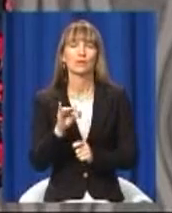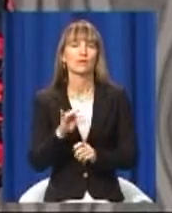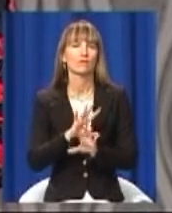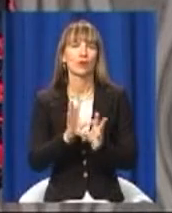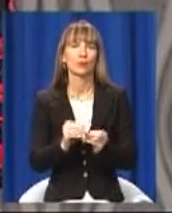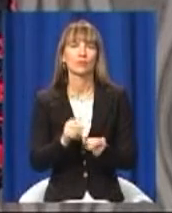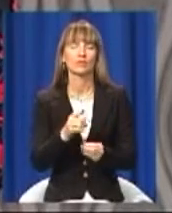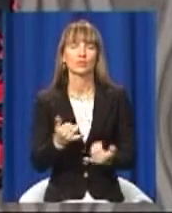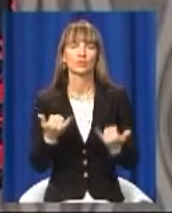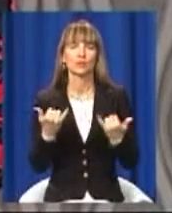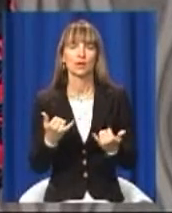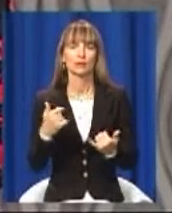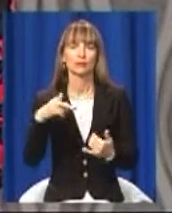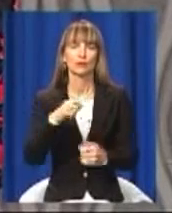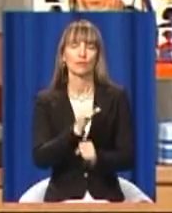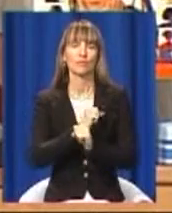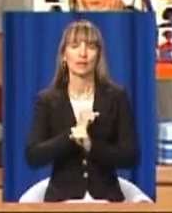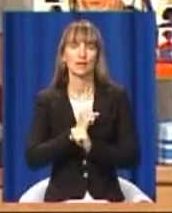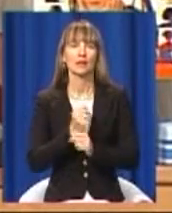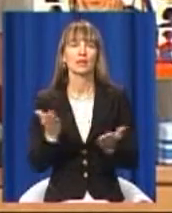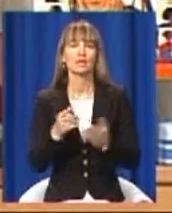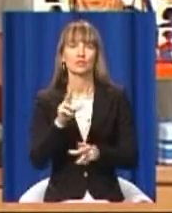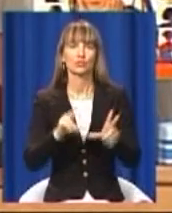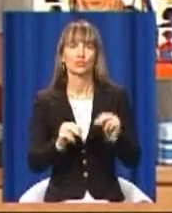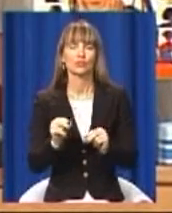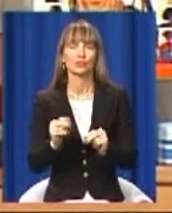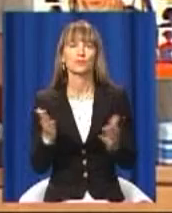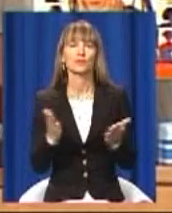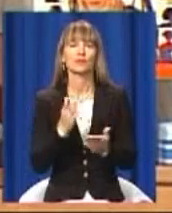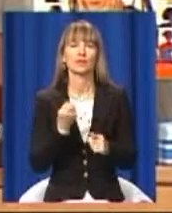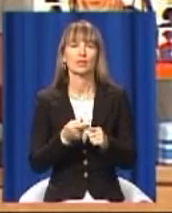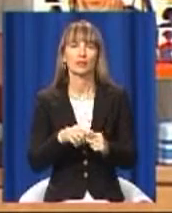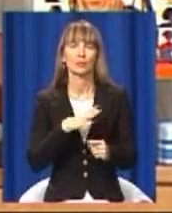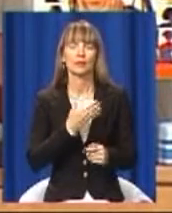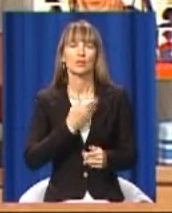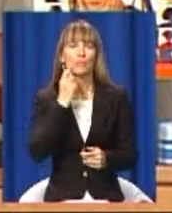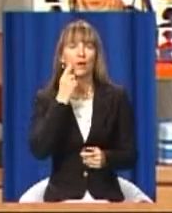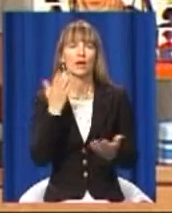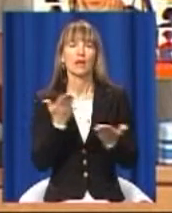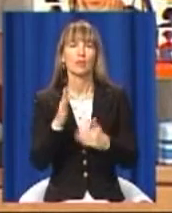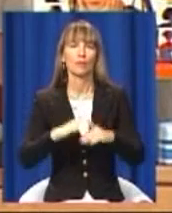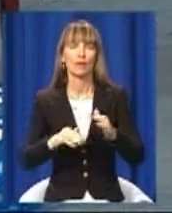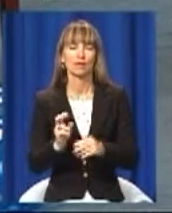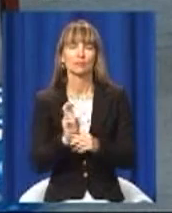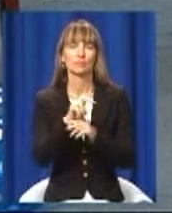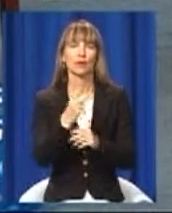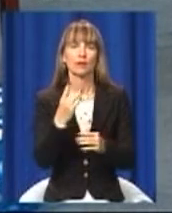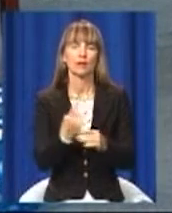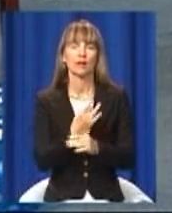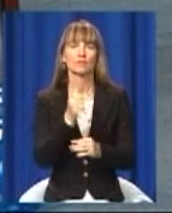взагалі він зараз вже пішов у відпочинок. Як вважаєш, як це буде Дідом Морозом, яка в нього професія? Він прийшов один раз на